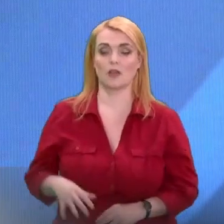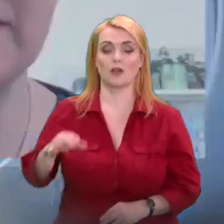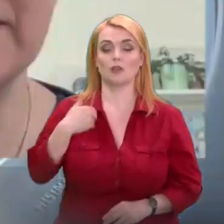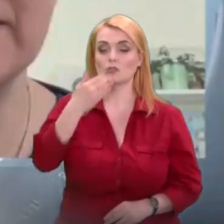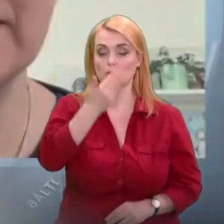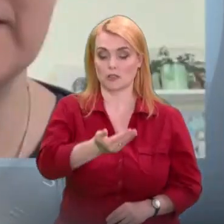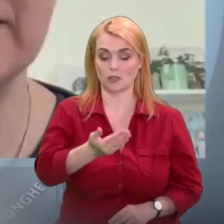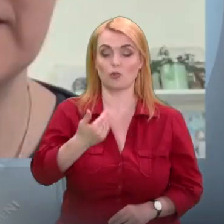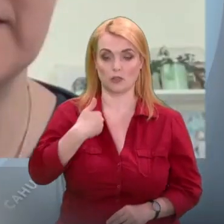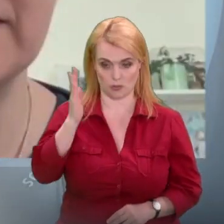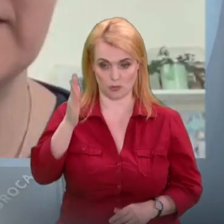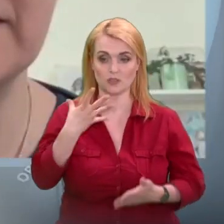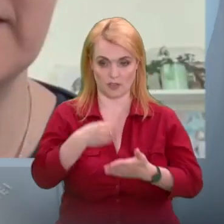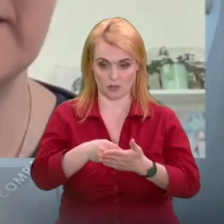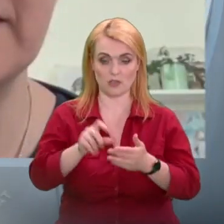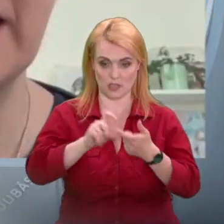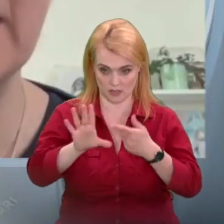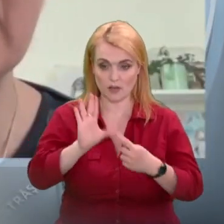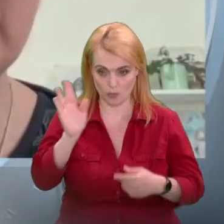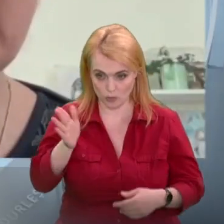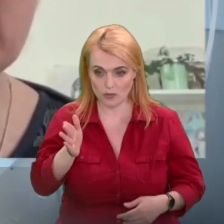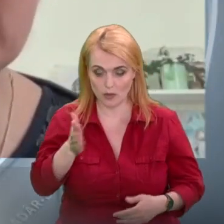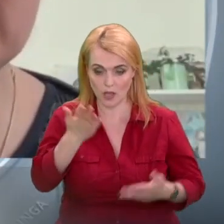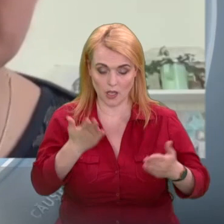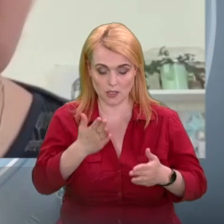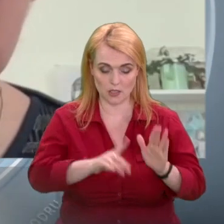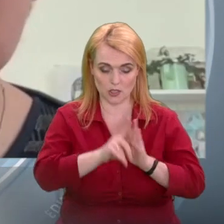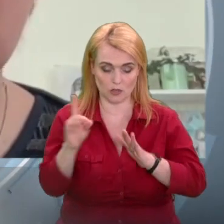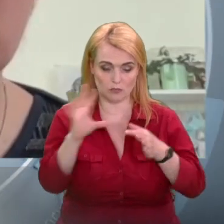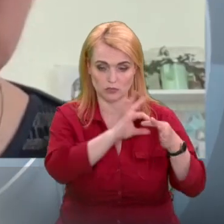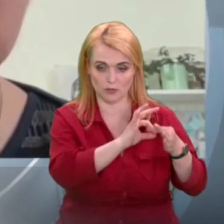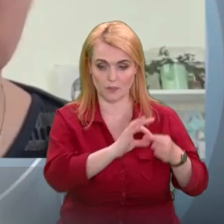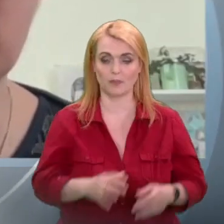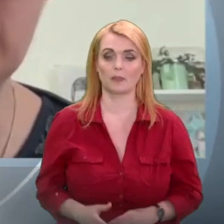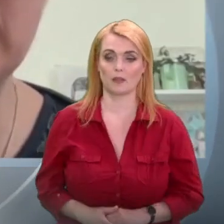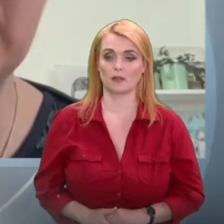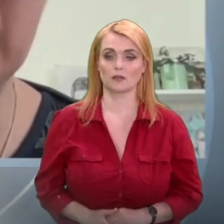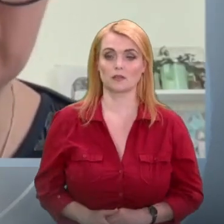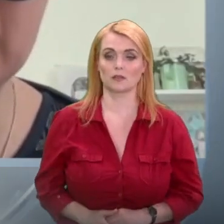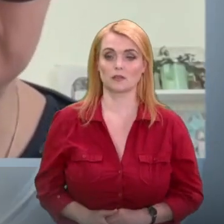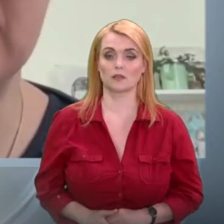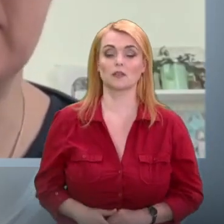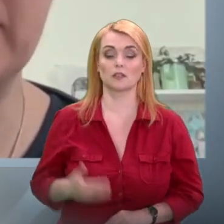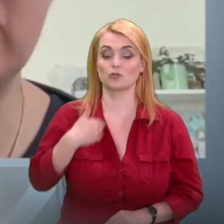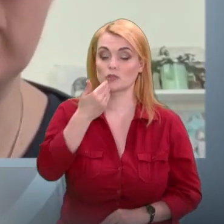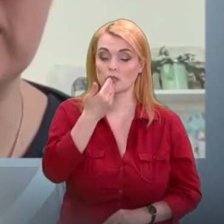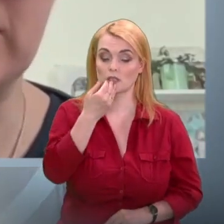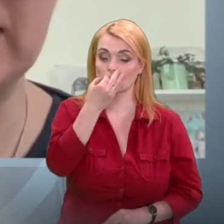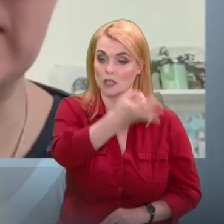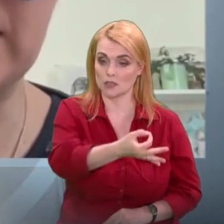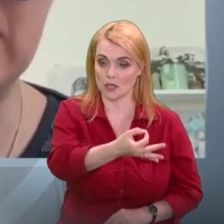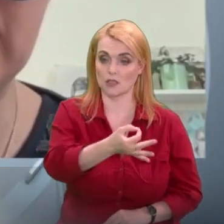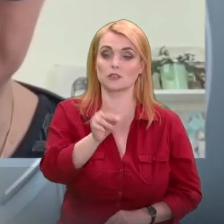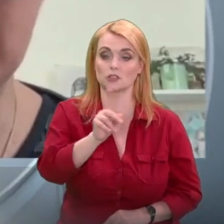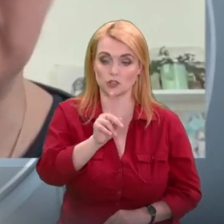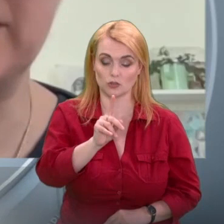independenței energetice a Republicii Moldova. În primul rând, în acest moment, cel mai mare risc pentru